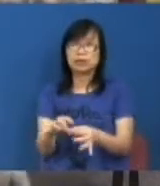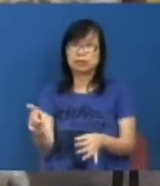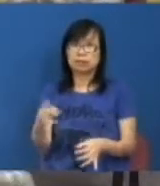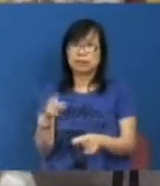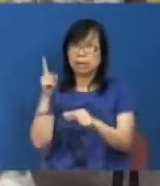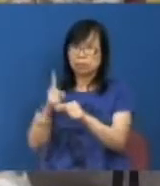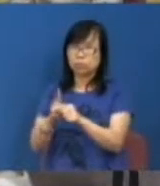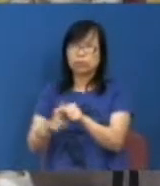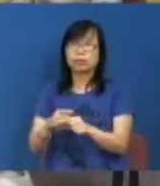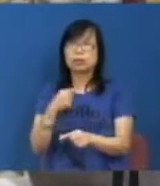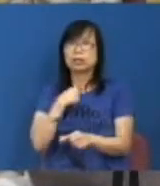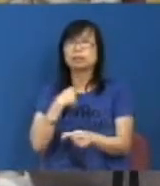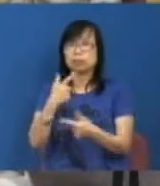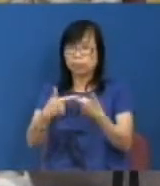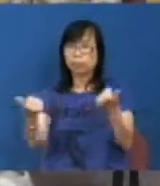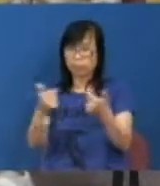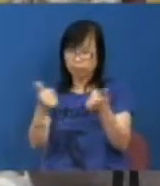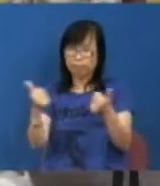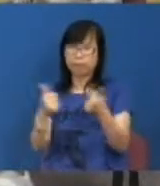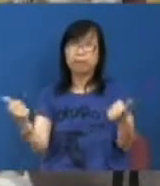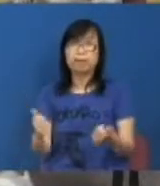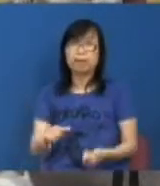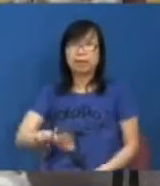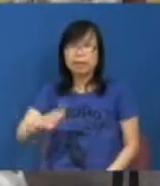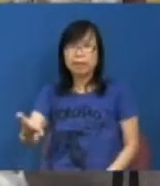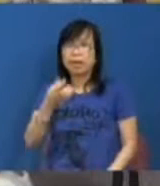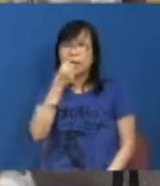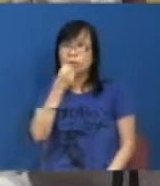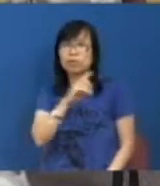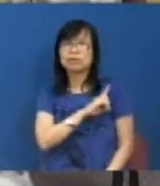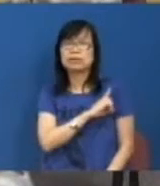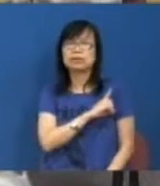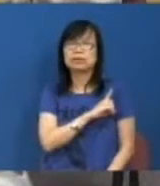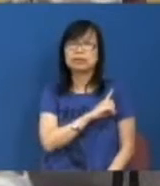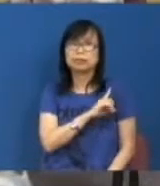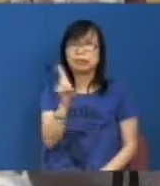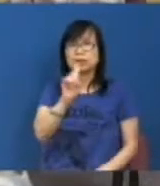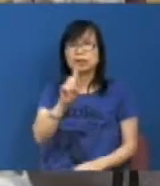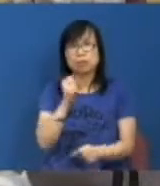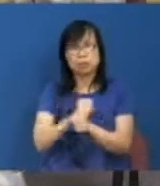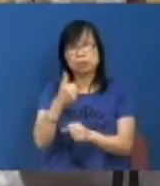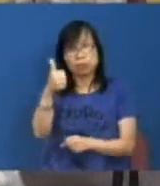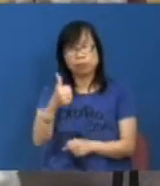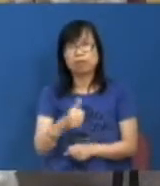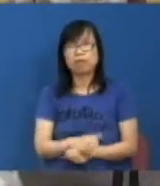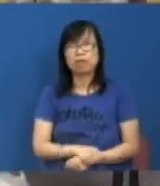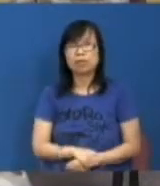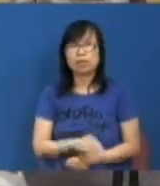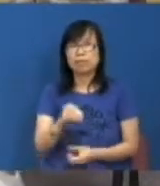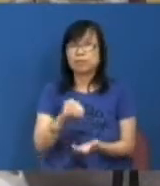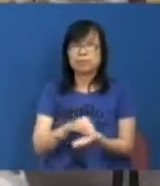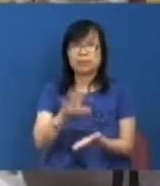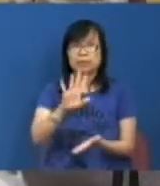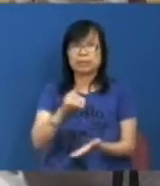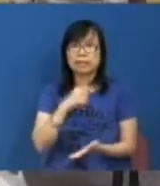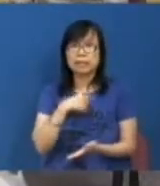邊睇下點樣配合嘅，講真嗰句。但係你話香港自己本身點樣做得好啲咧？ 必然冇得講嘅，就一